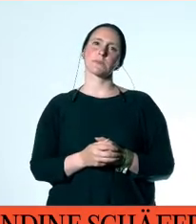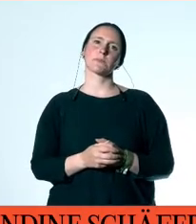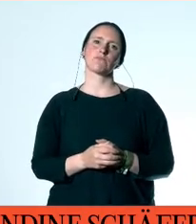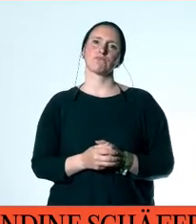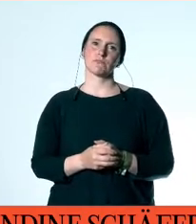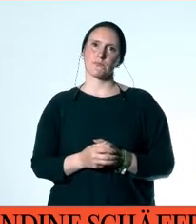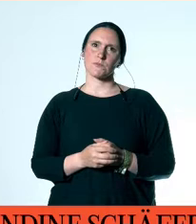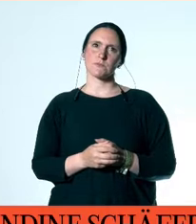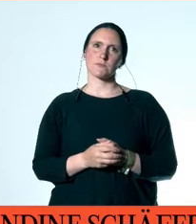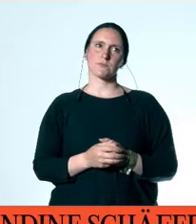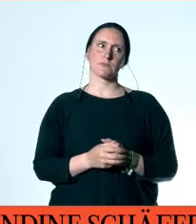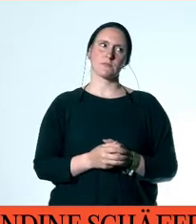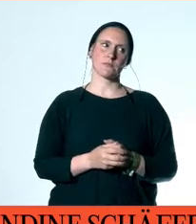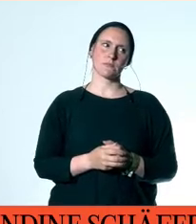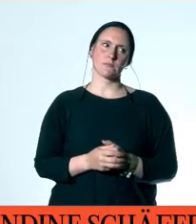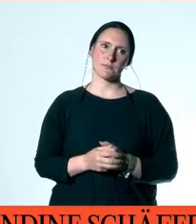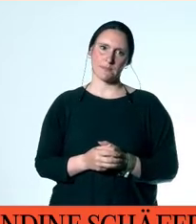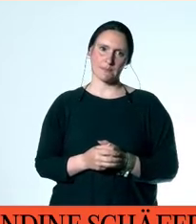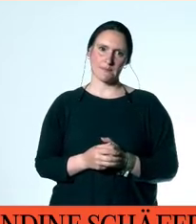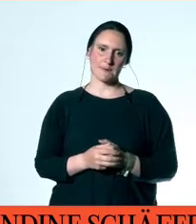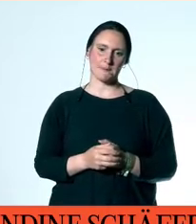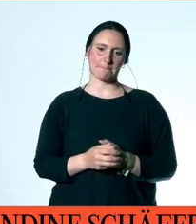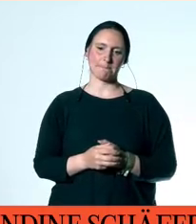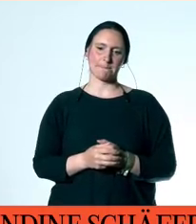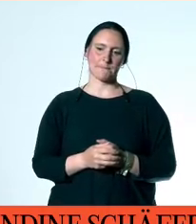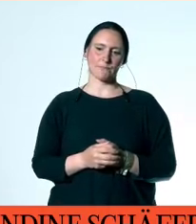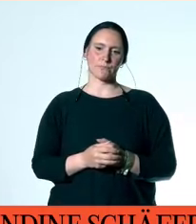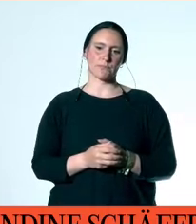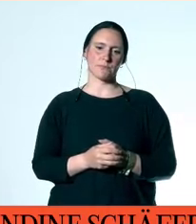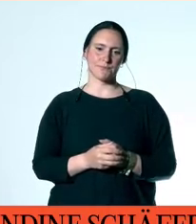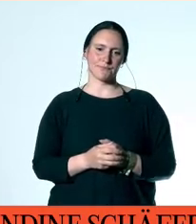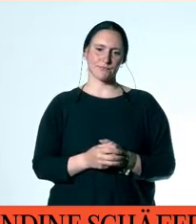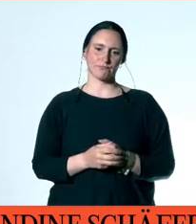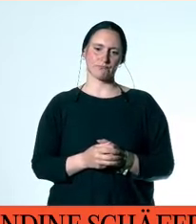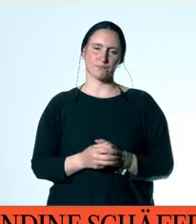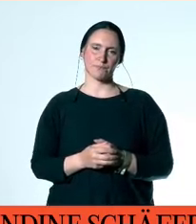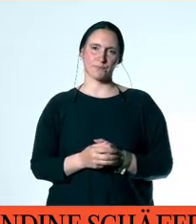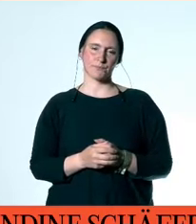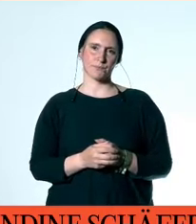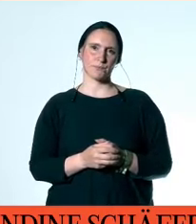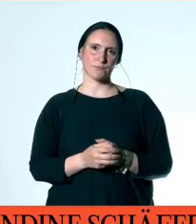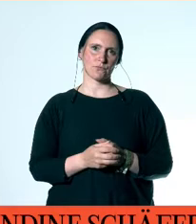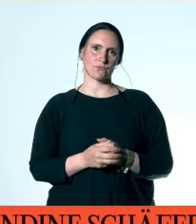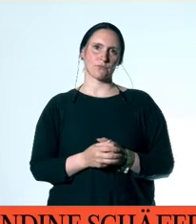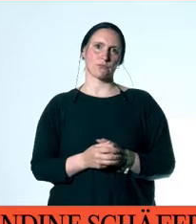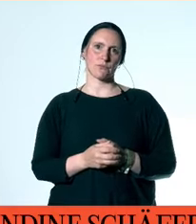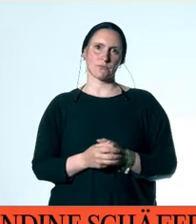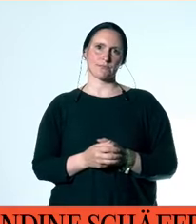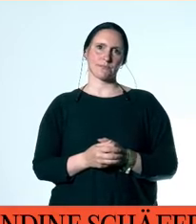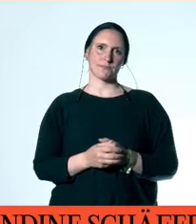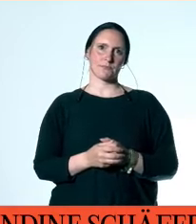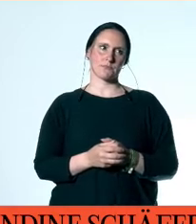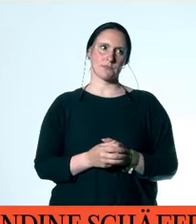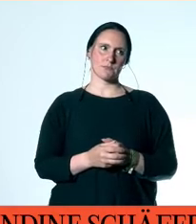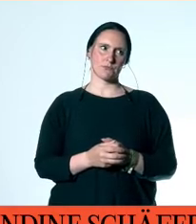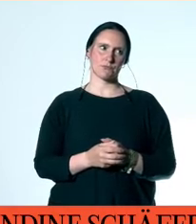Y los hermanos indígenas y las hermanas indígenas del territorio. ¿Cómo funciona esa dinámica? Wie funktioniert das ganz praktisch? Wie bindet ihr die Leute ein vor